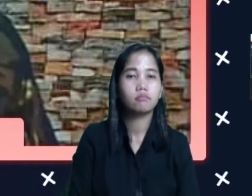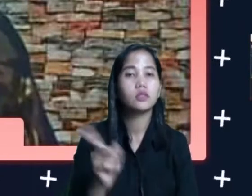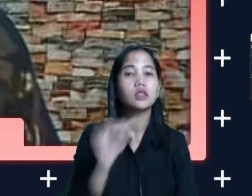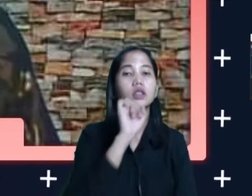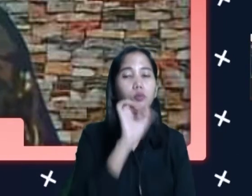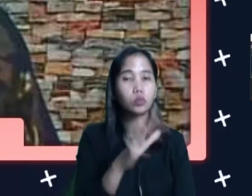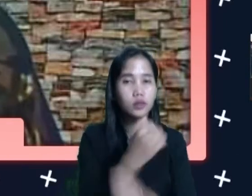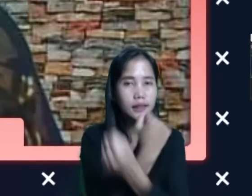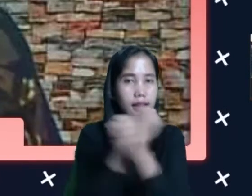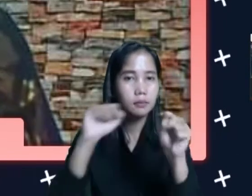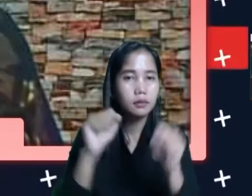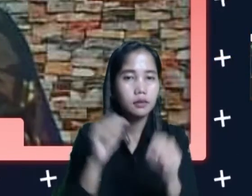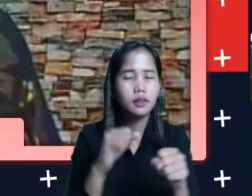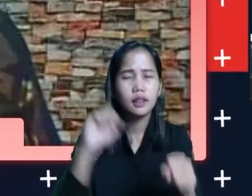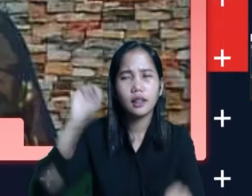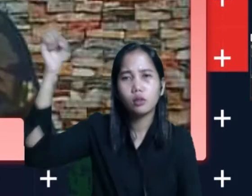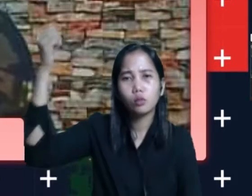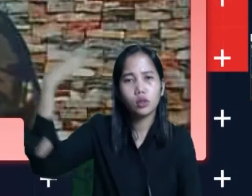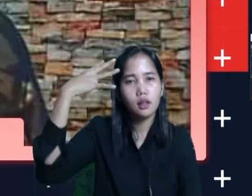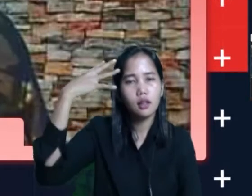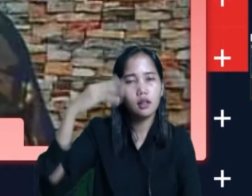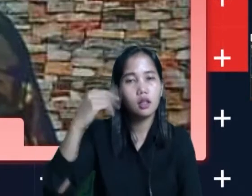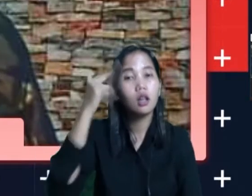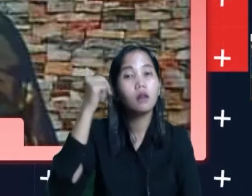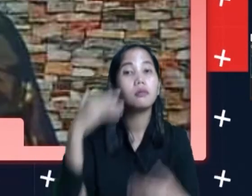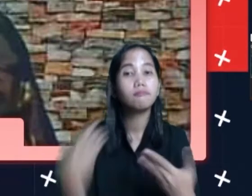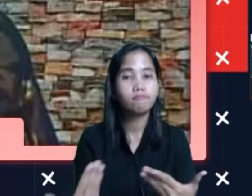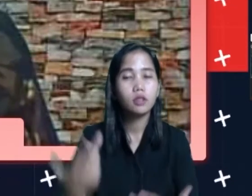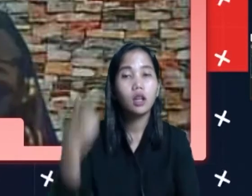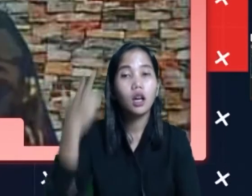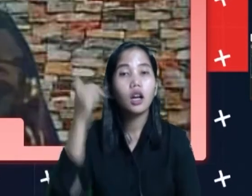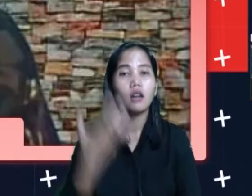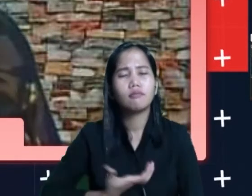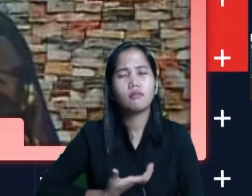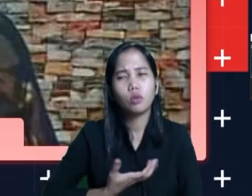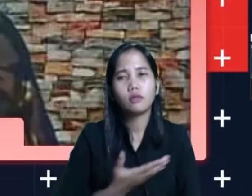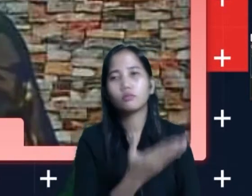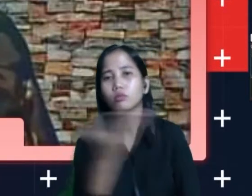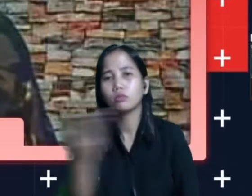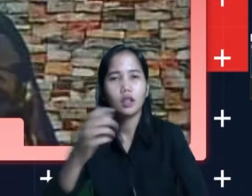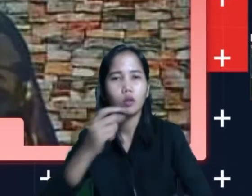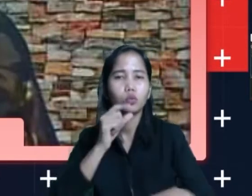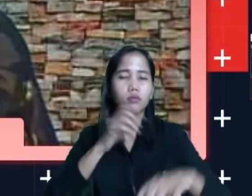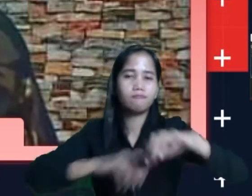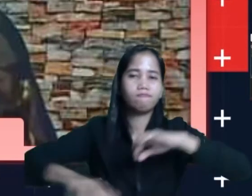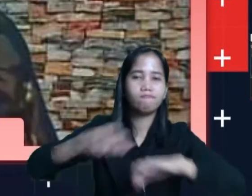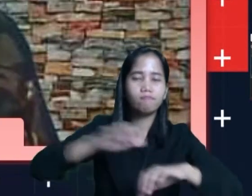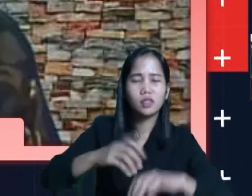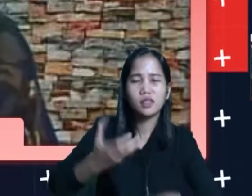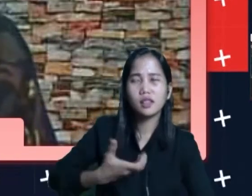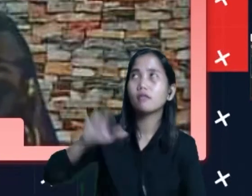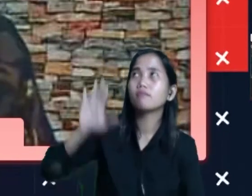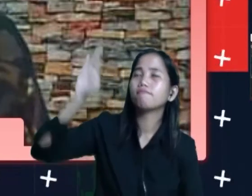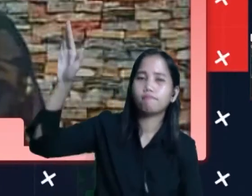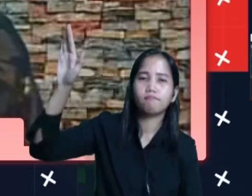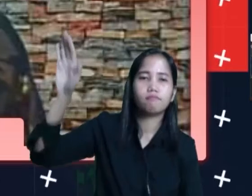Kenapa? Karena kemauan untuk melakukan kehendak Allah pun Allah yang kerjakan. Kita tidak bisa